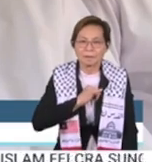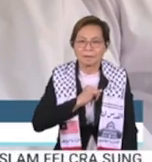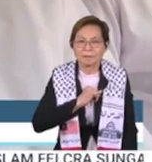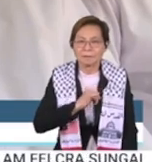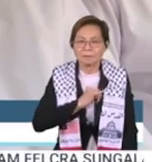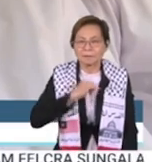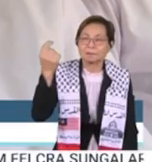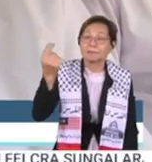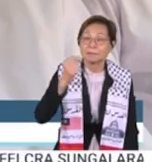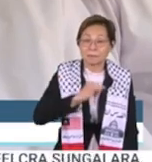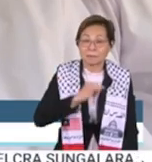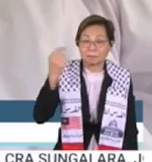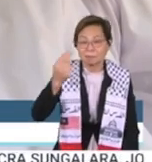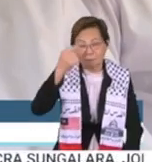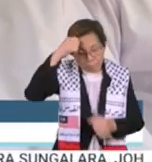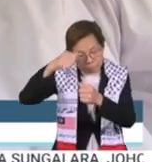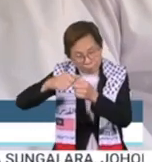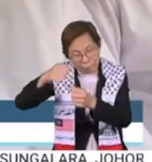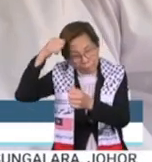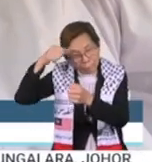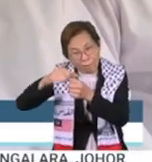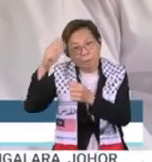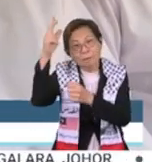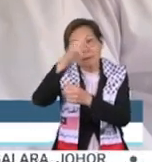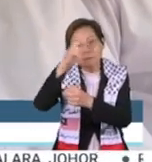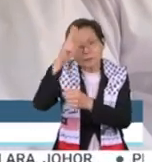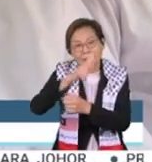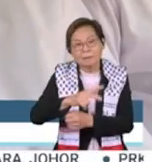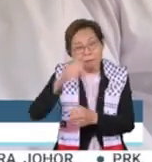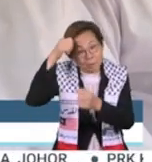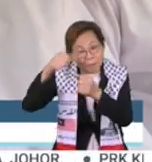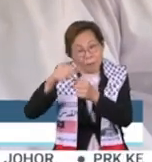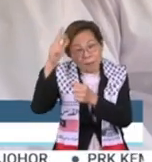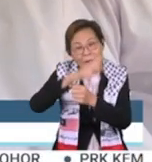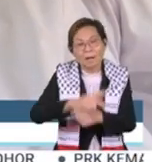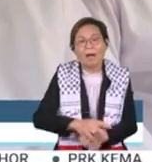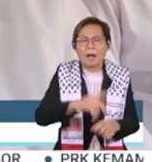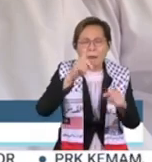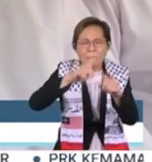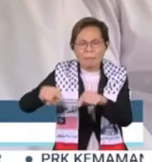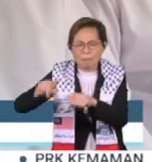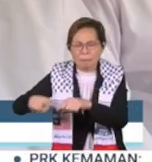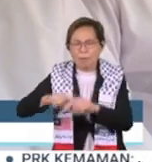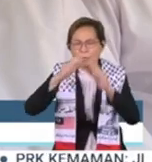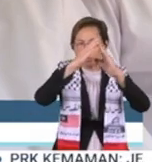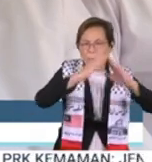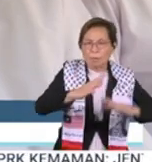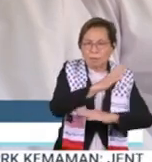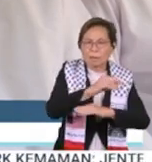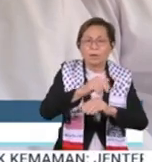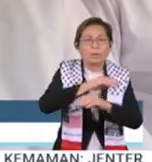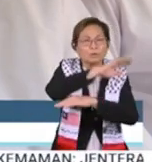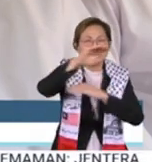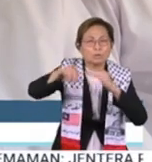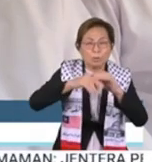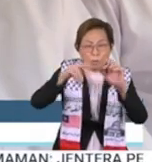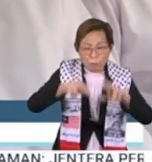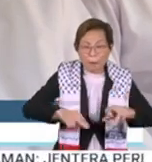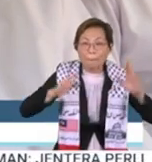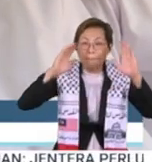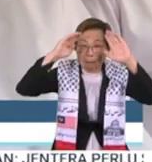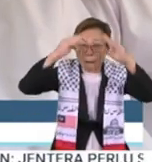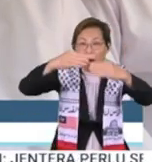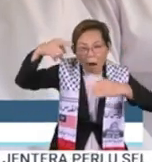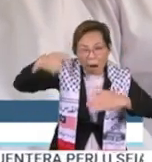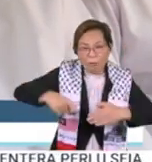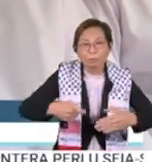Saya sentiasa memperingati kerajaan supaya pembagaikan rumah dan setiap rakyat Pahang harus